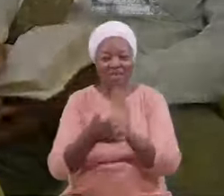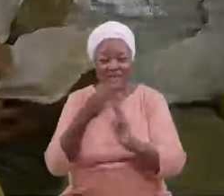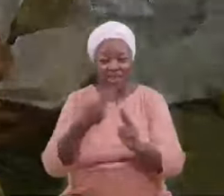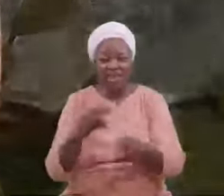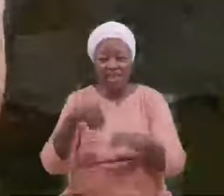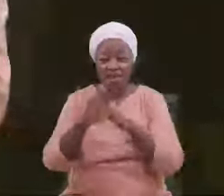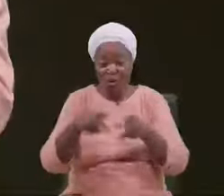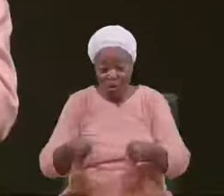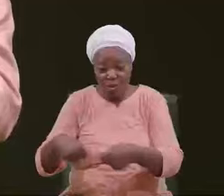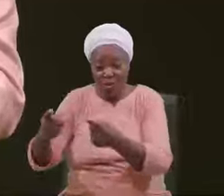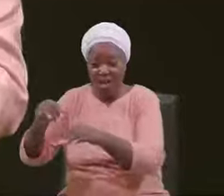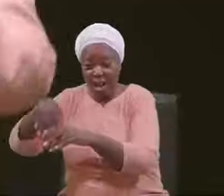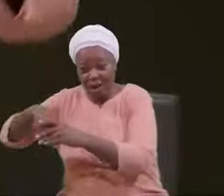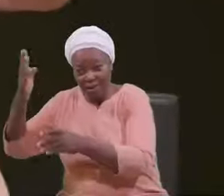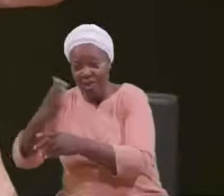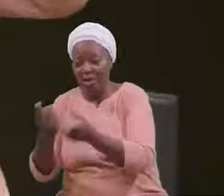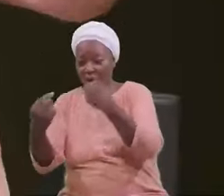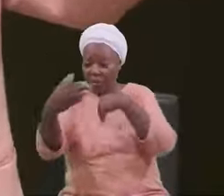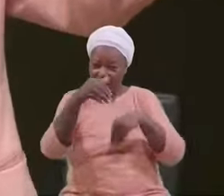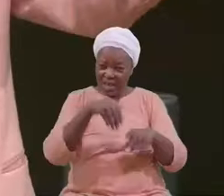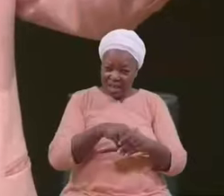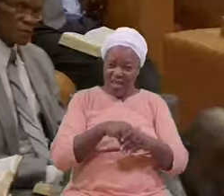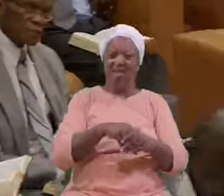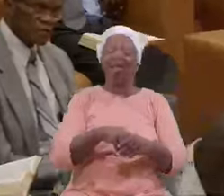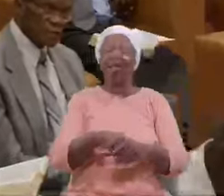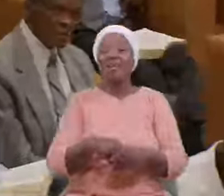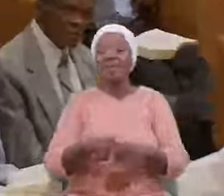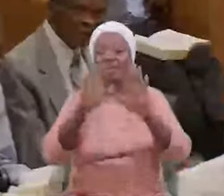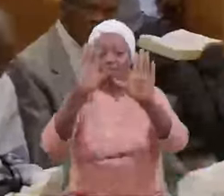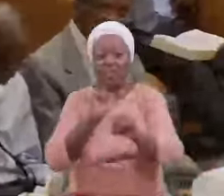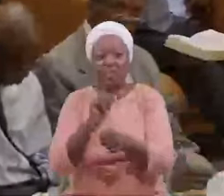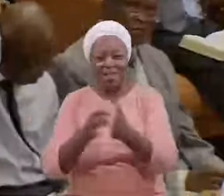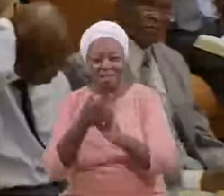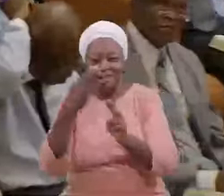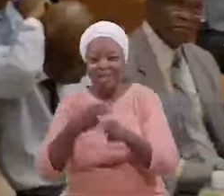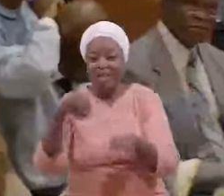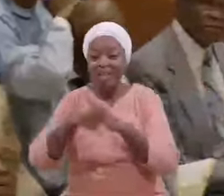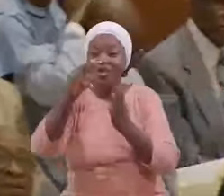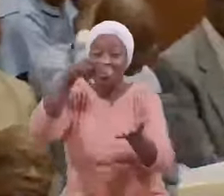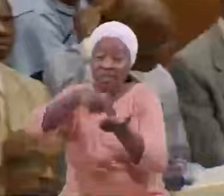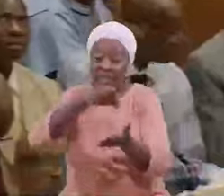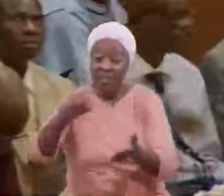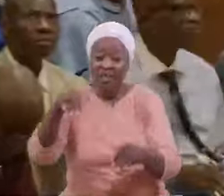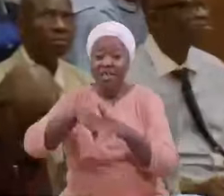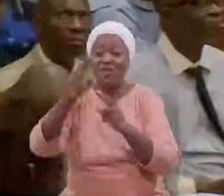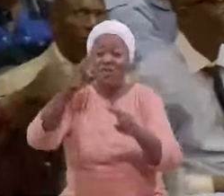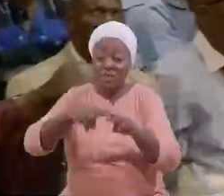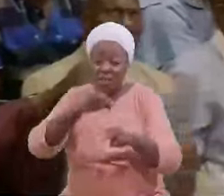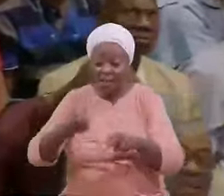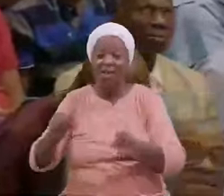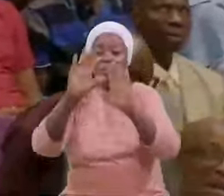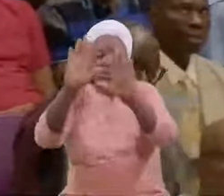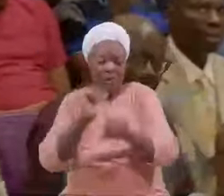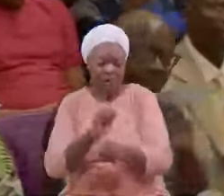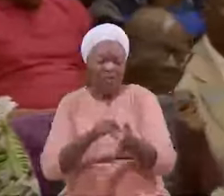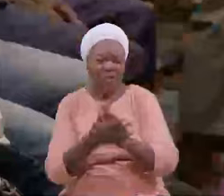votre entrée, votre retour, des miracles pour vous. À votre position debout, assise, des miracles